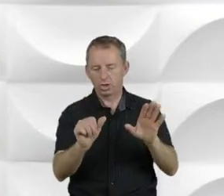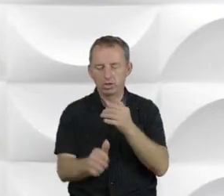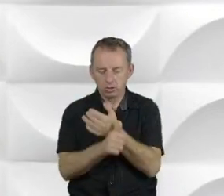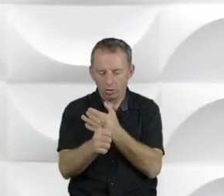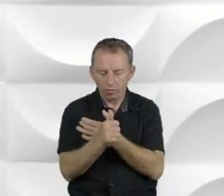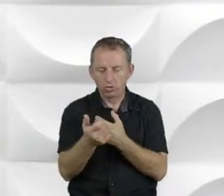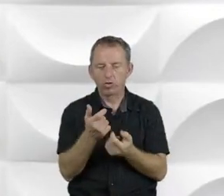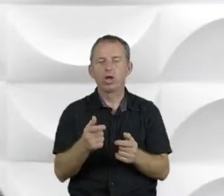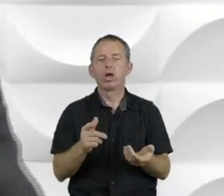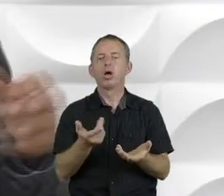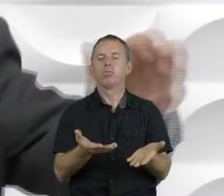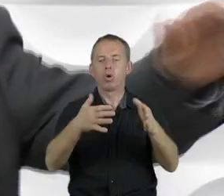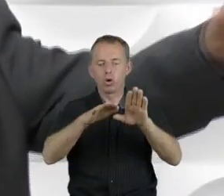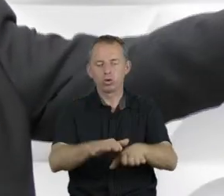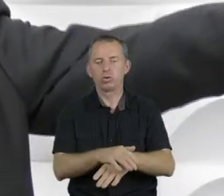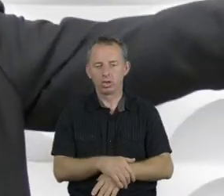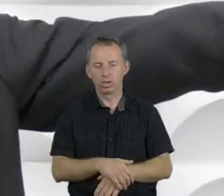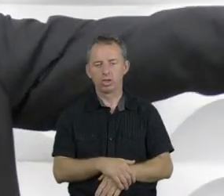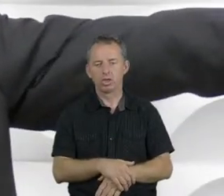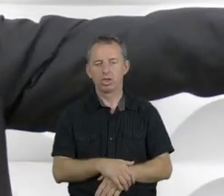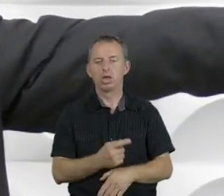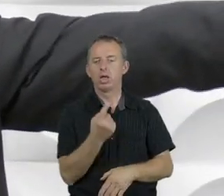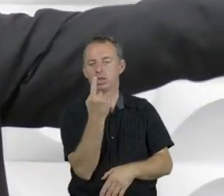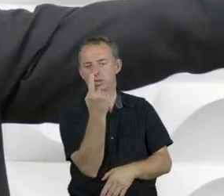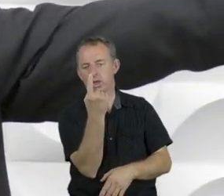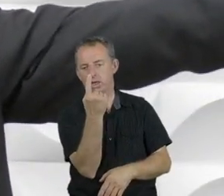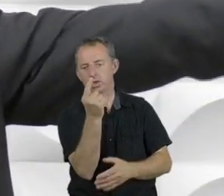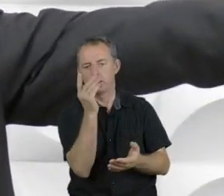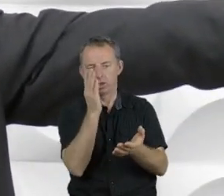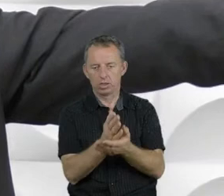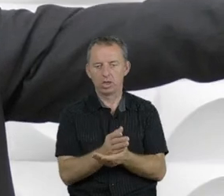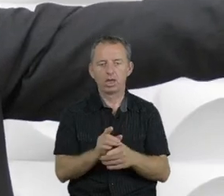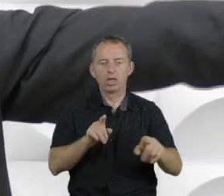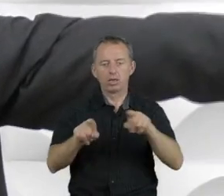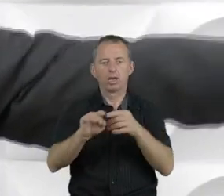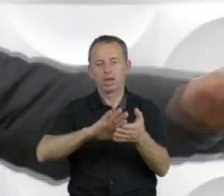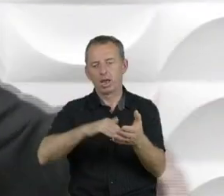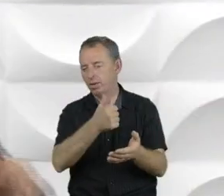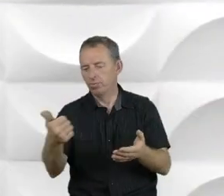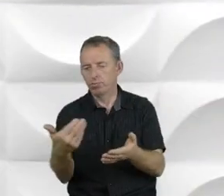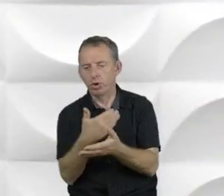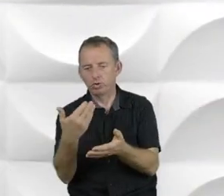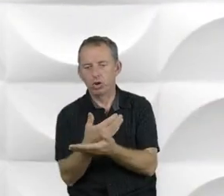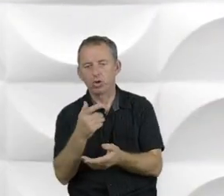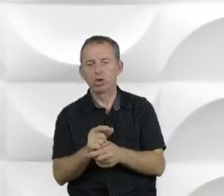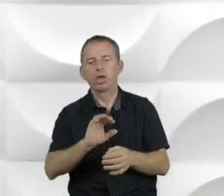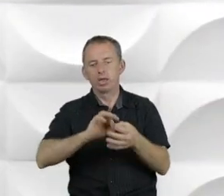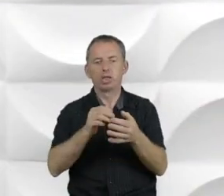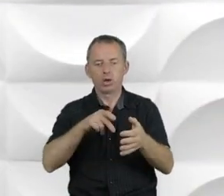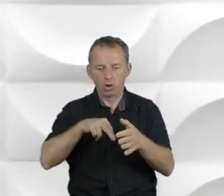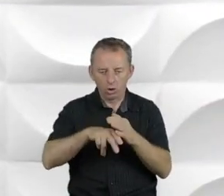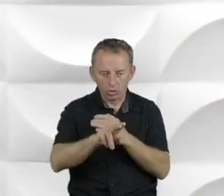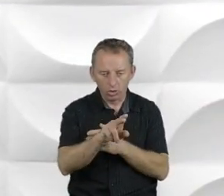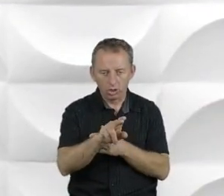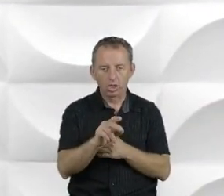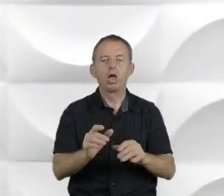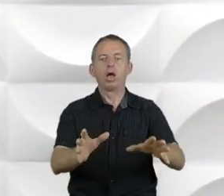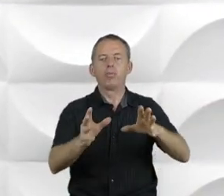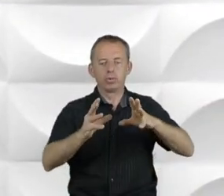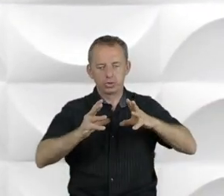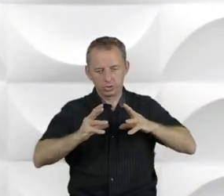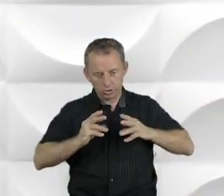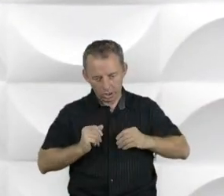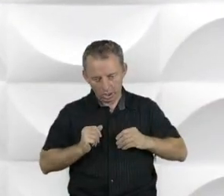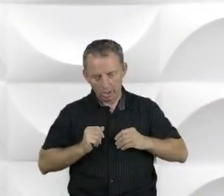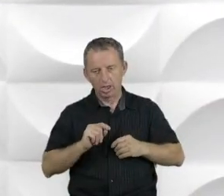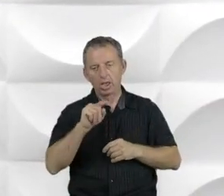jednego błogosławieństwa. A jedno jest tylko zaznaczone na samym początku, gdy chodziło o przyjęcie